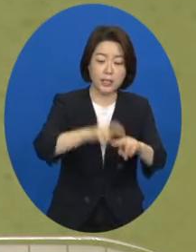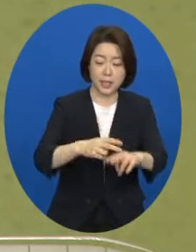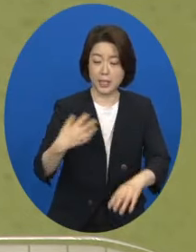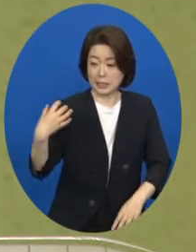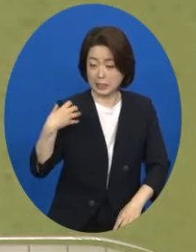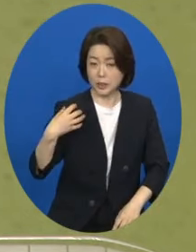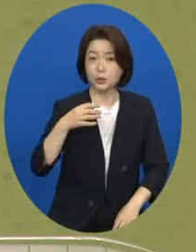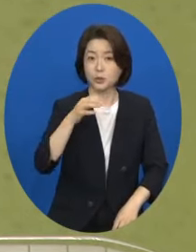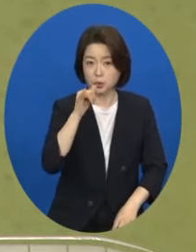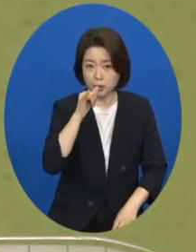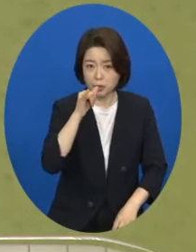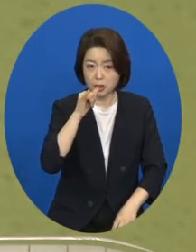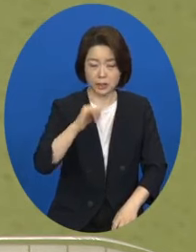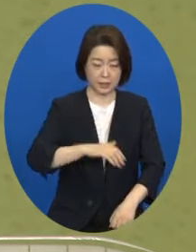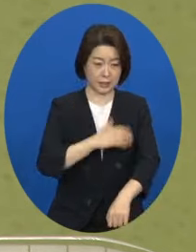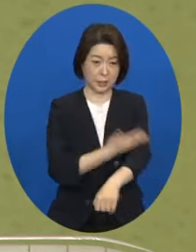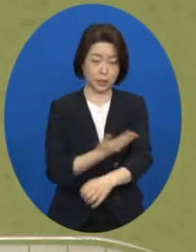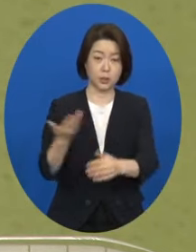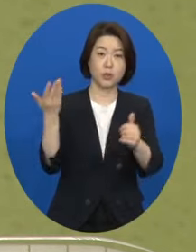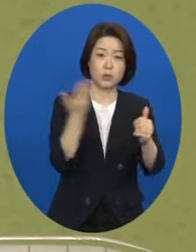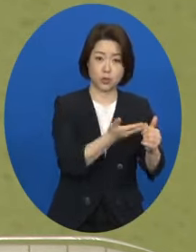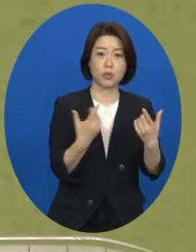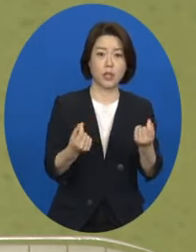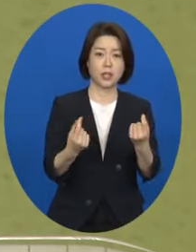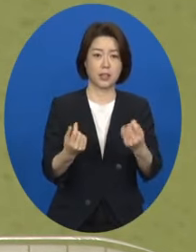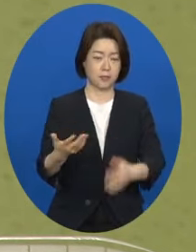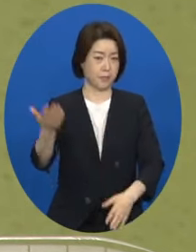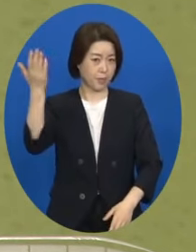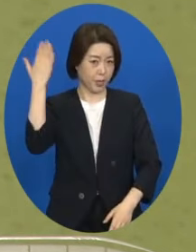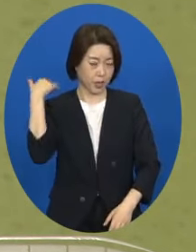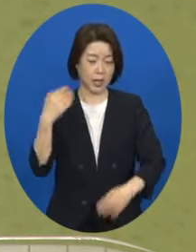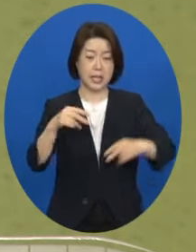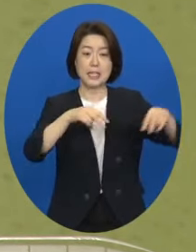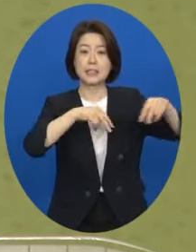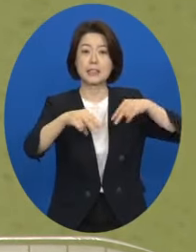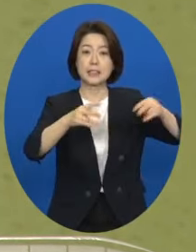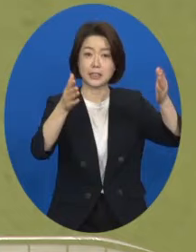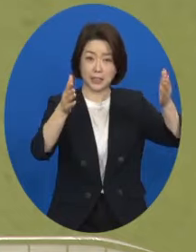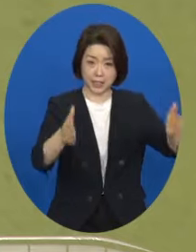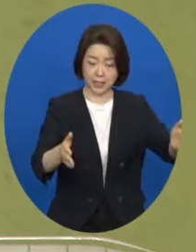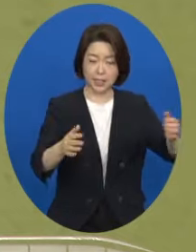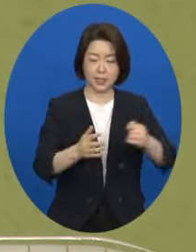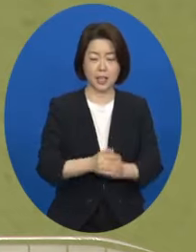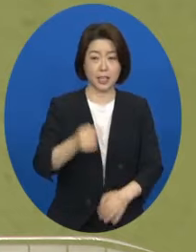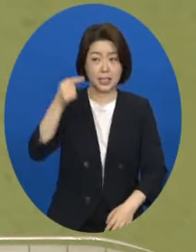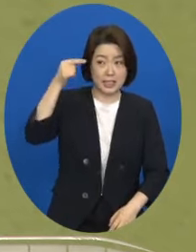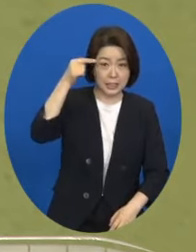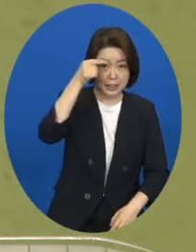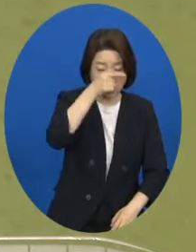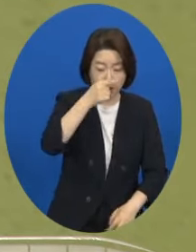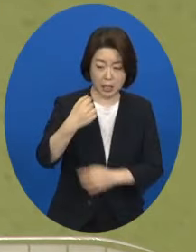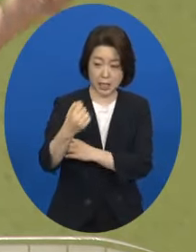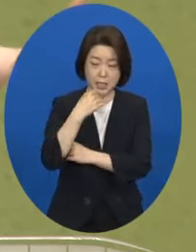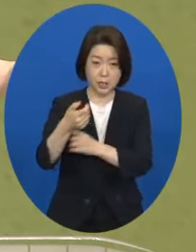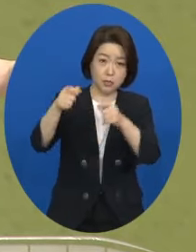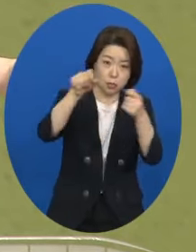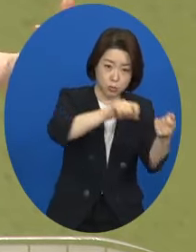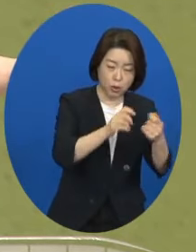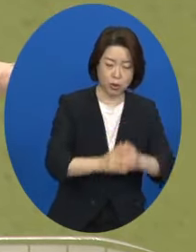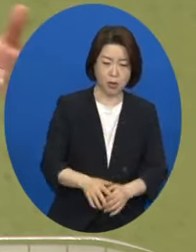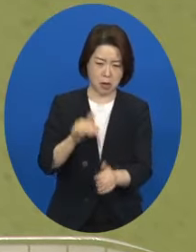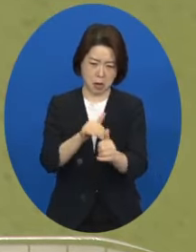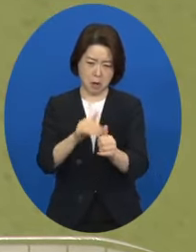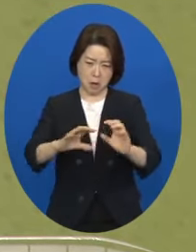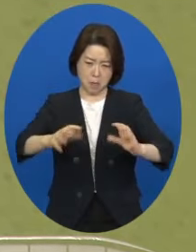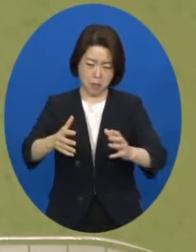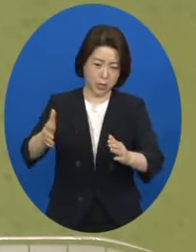능력을 주셨다는 의미로 해석할 수가 있겠습니다. 과거에 사사기 때도 삼손에게 하나님이 힘을 부어주셔서